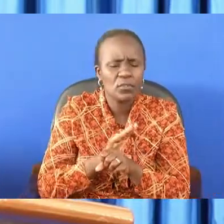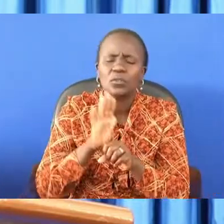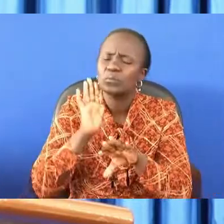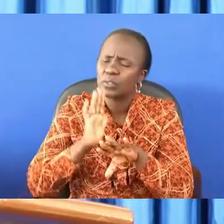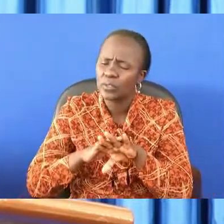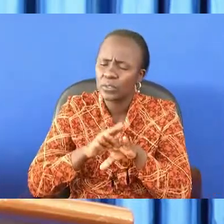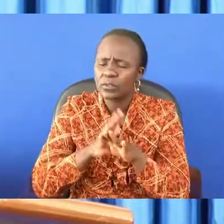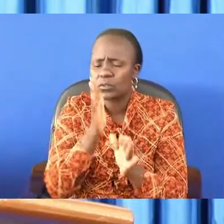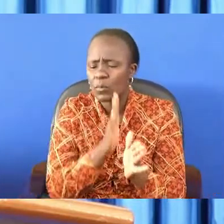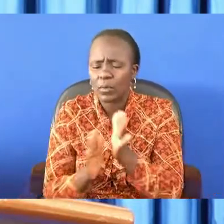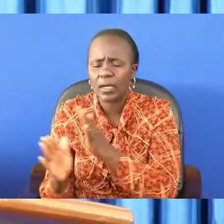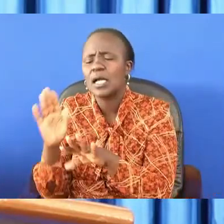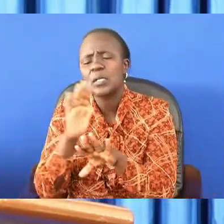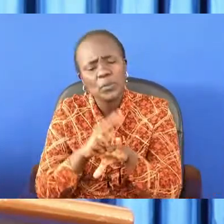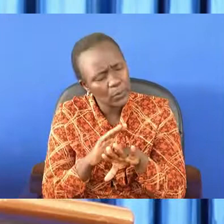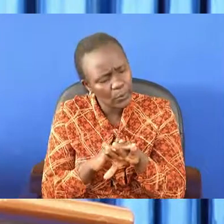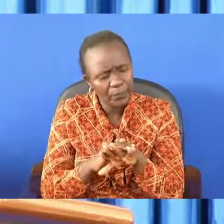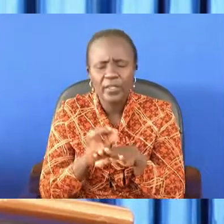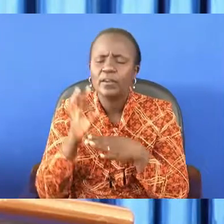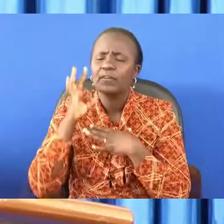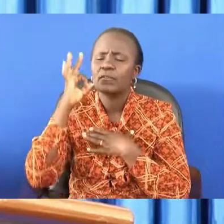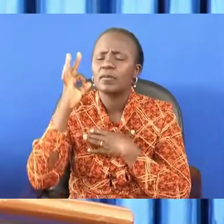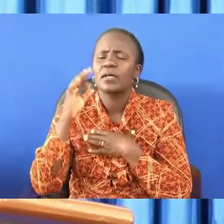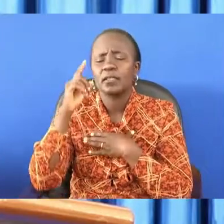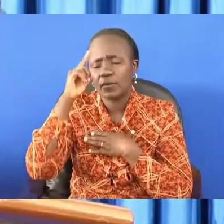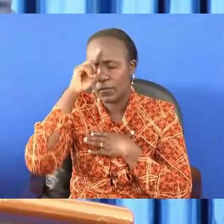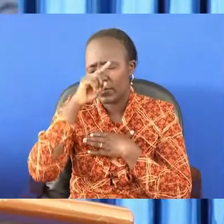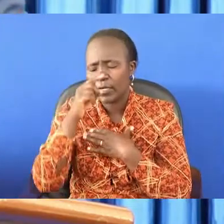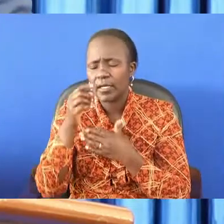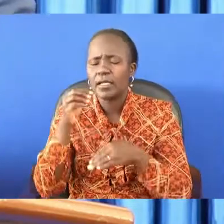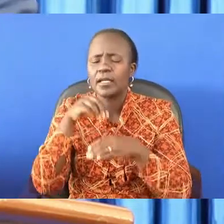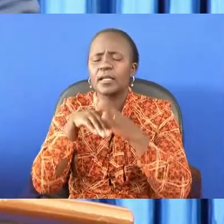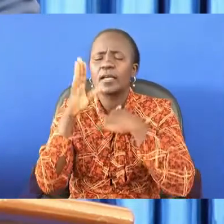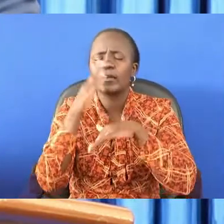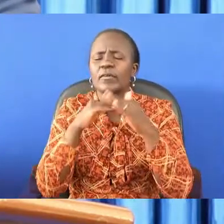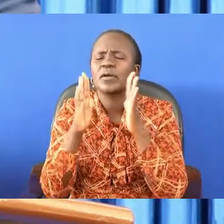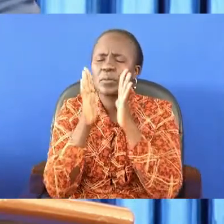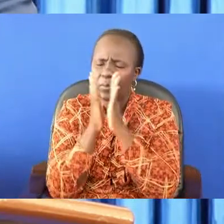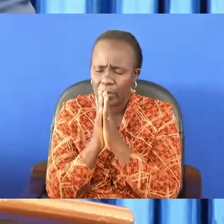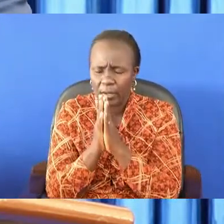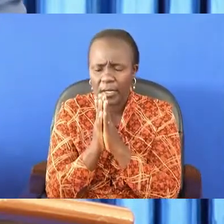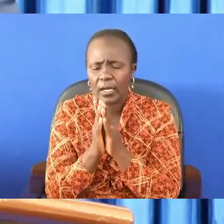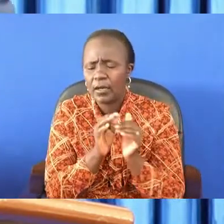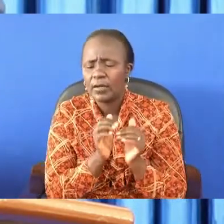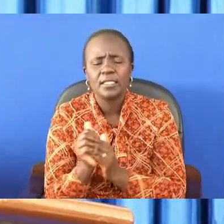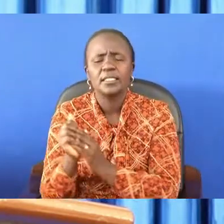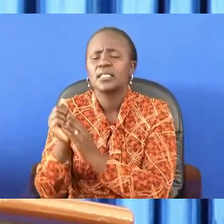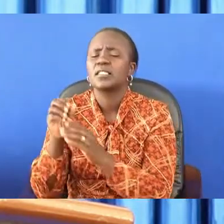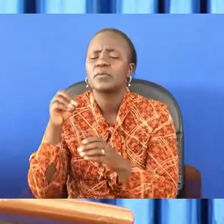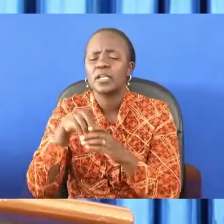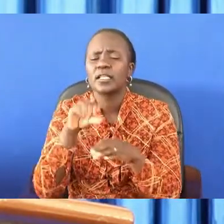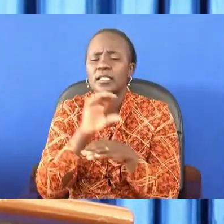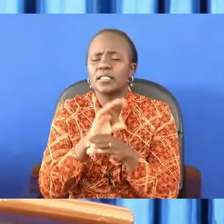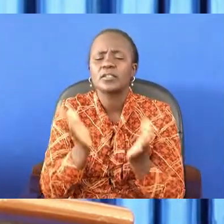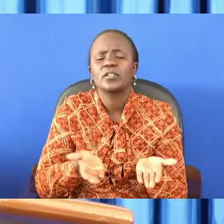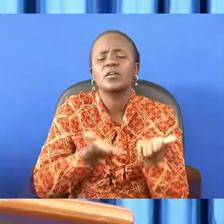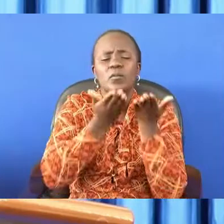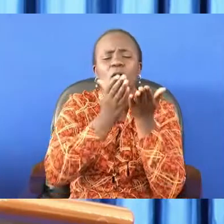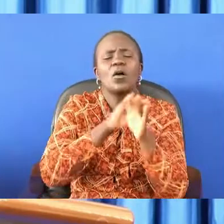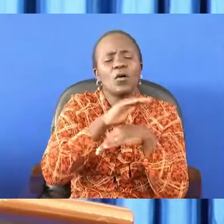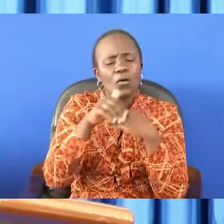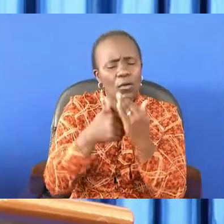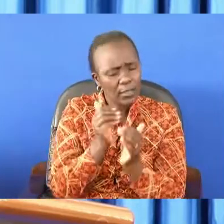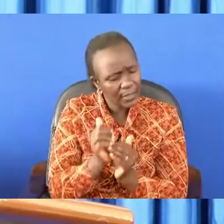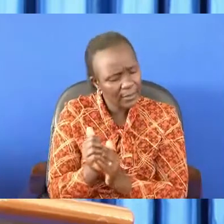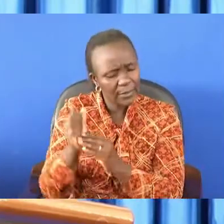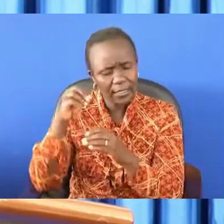mazuri na kutupangia mazuri. Baba uishie milele. Tunaomba tena kwa ajili ya uongozi wa kanisa. Tukilete baba viongozi